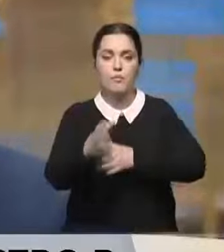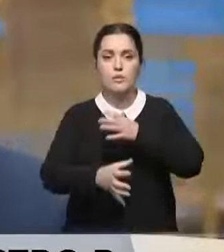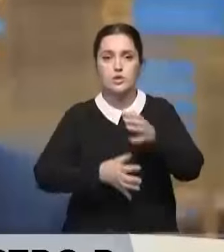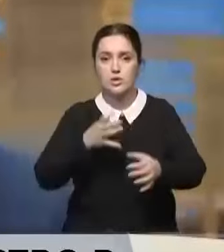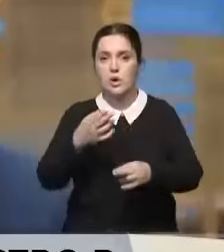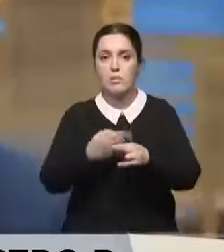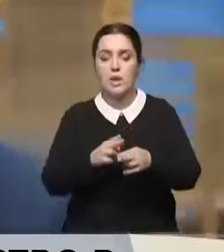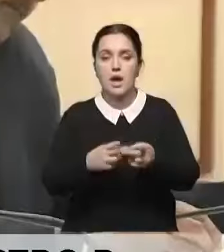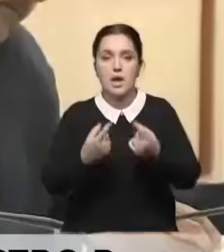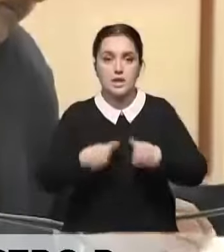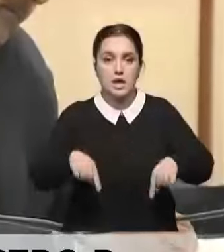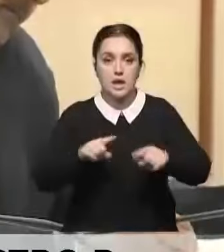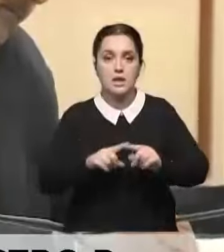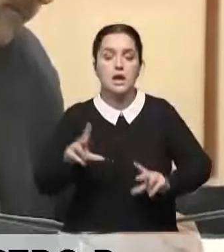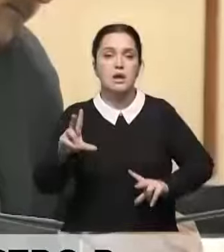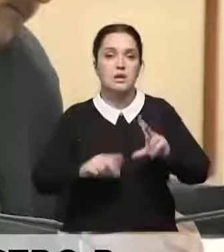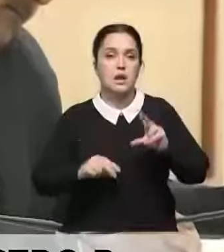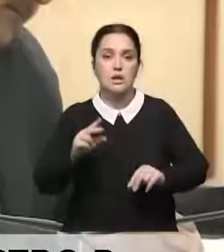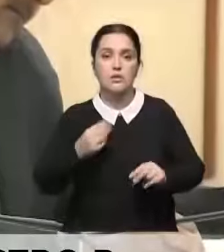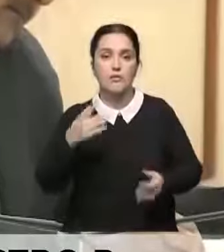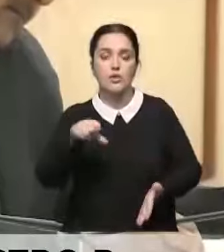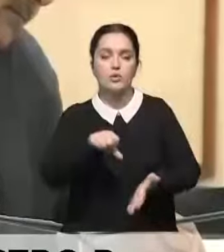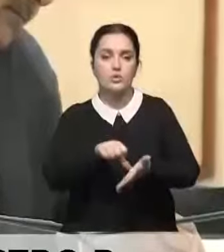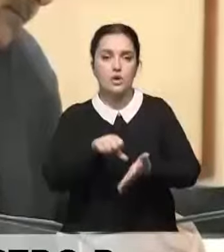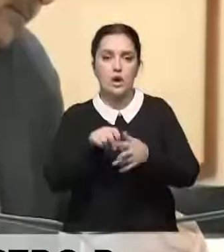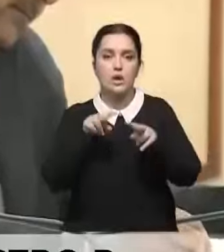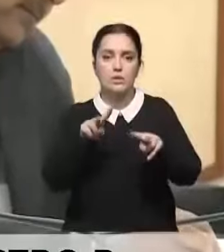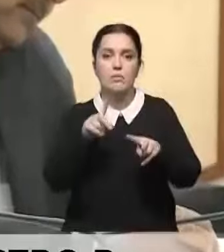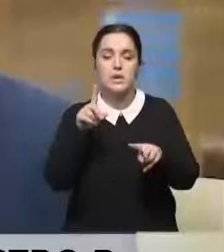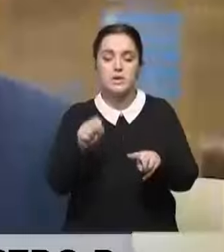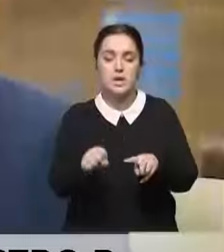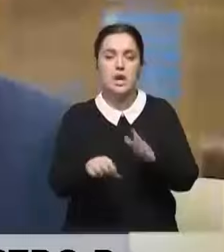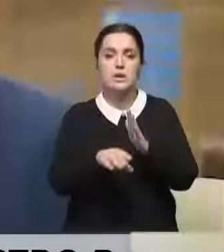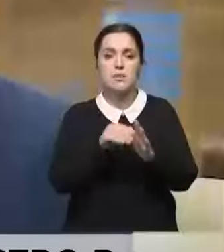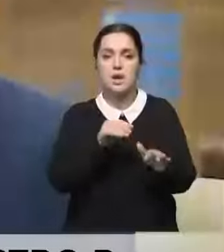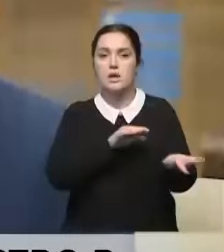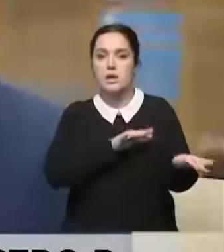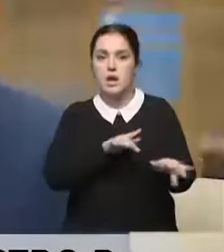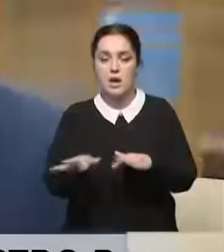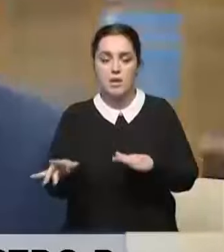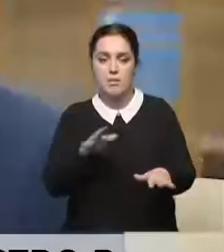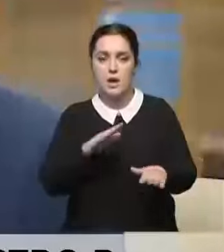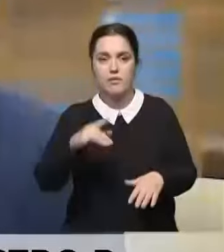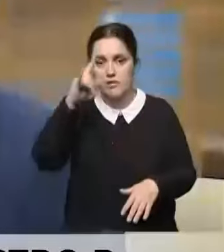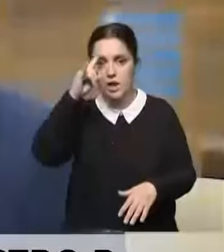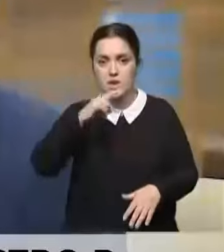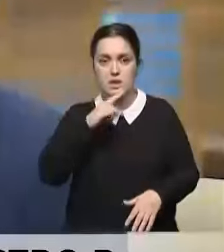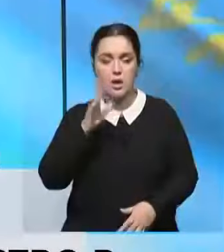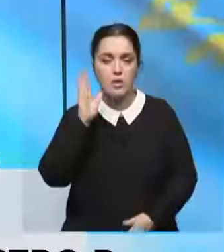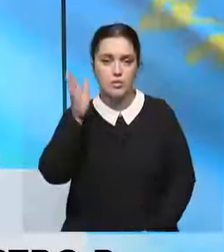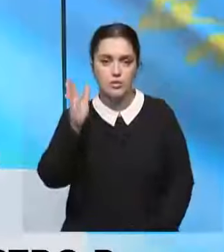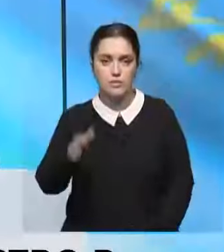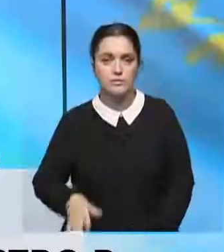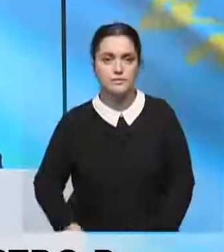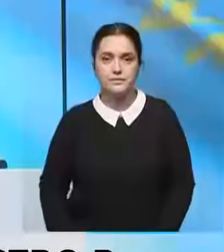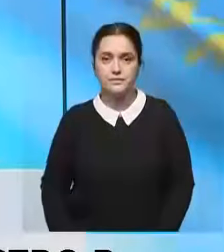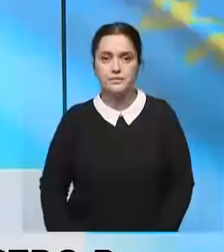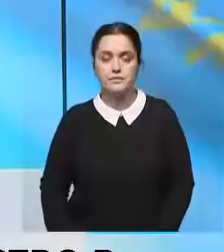региональных ассоциаций. Надеемся, что вы примете участие в наблюдении за избирательными кампаниями и референдумами в Казахстане в будущем.